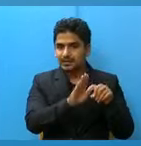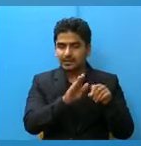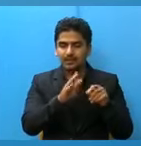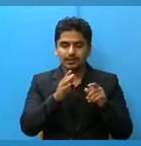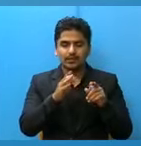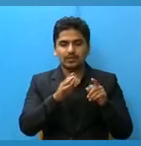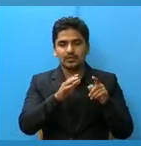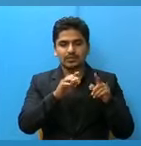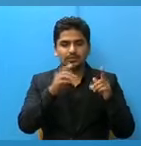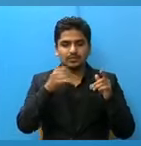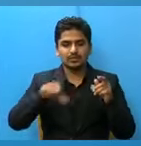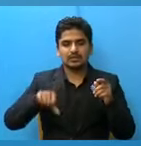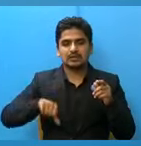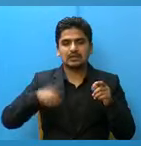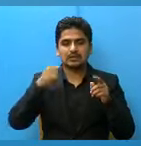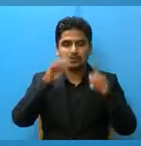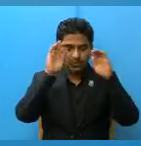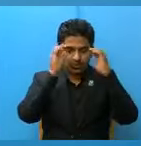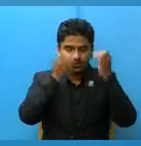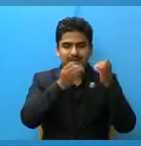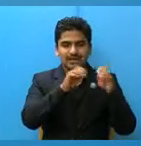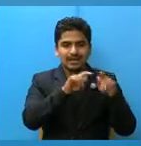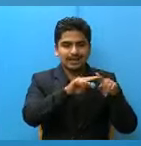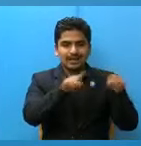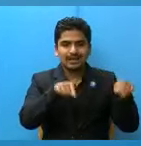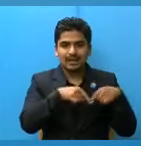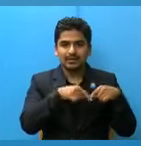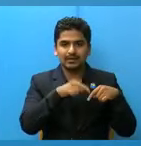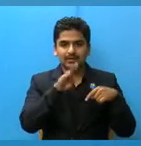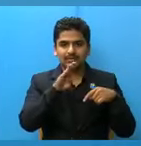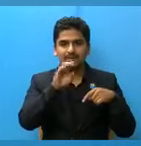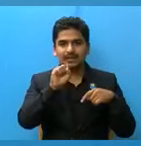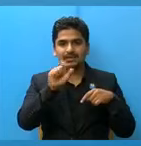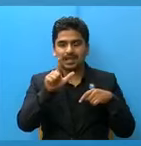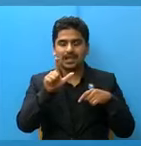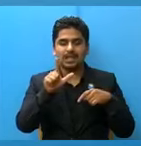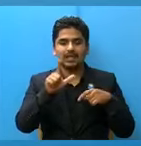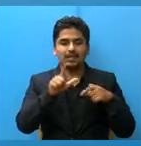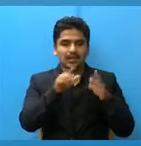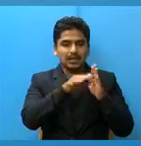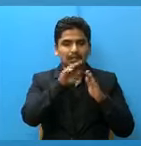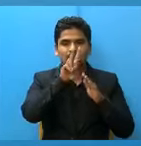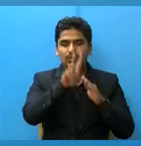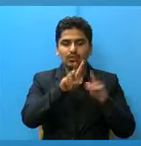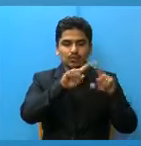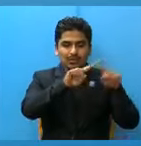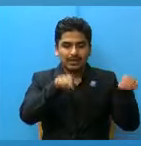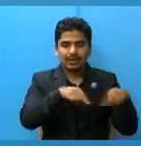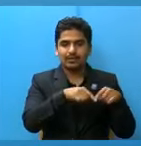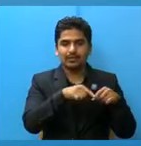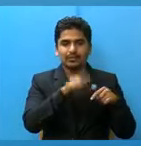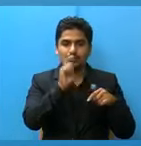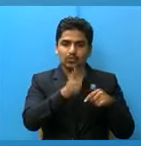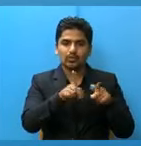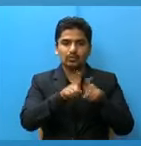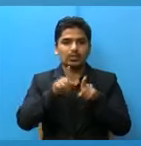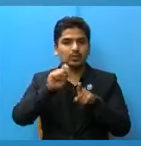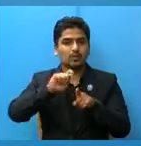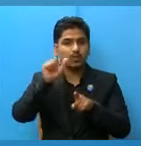और खांट नौ पांखो द